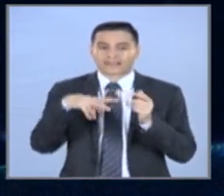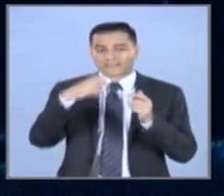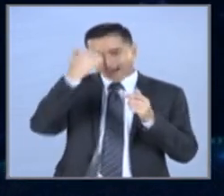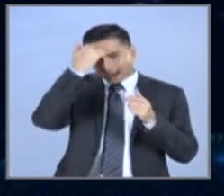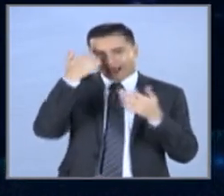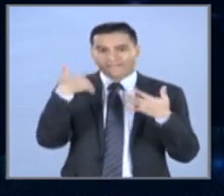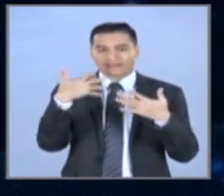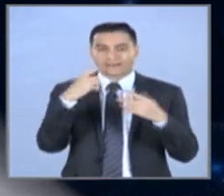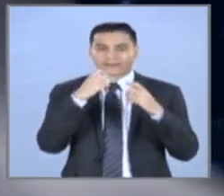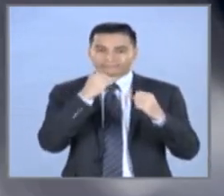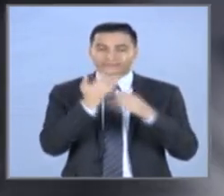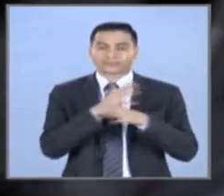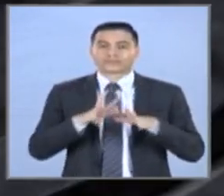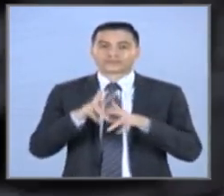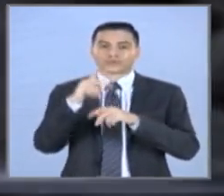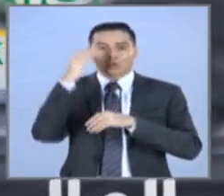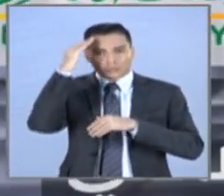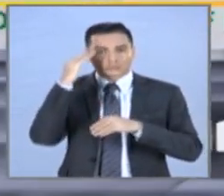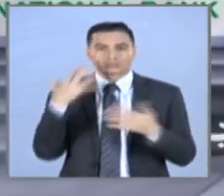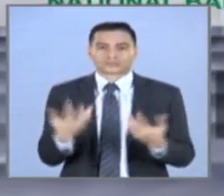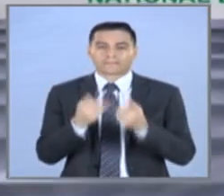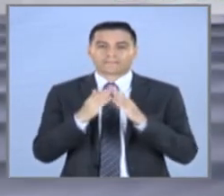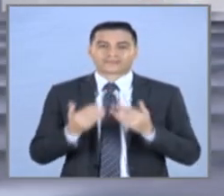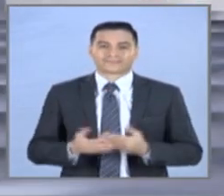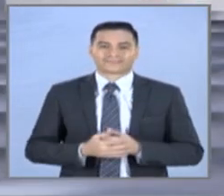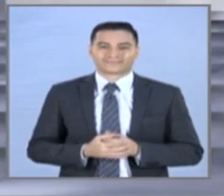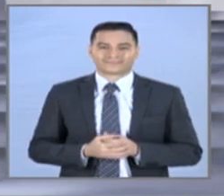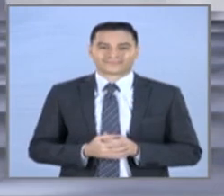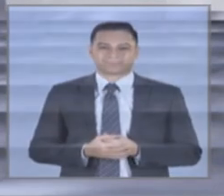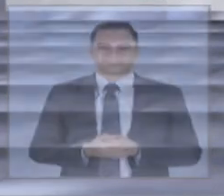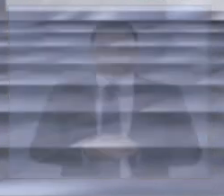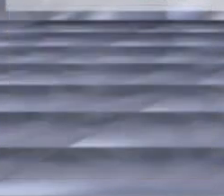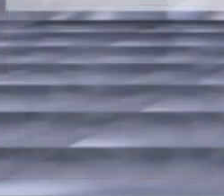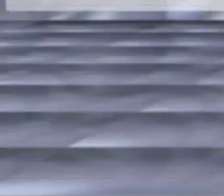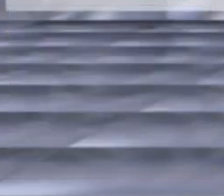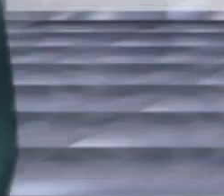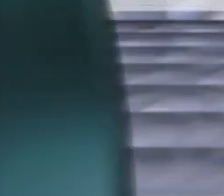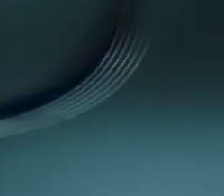80,000 جنيه في خزنة البنك الأهلي لدعم المرأة المعيلة والشمول المالي.